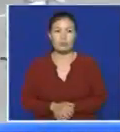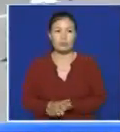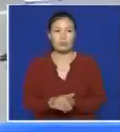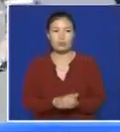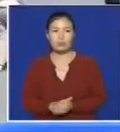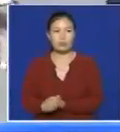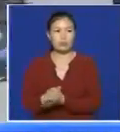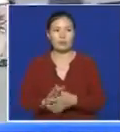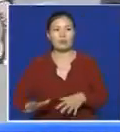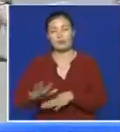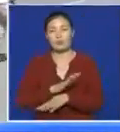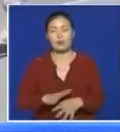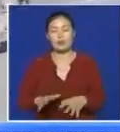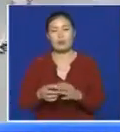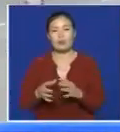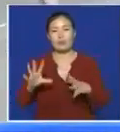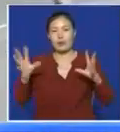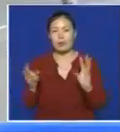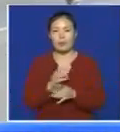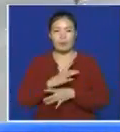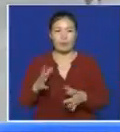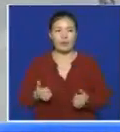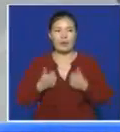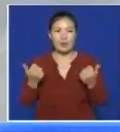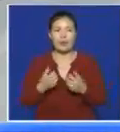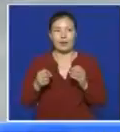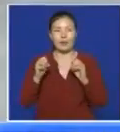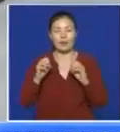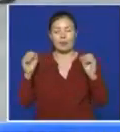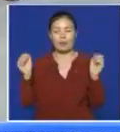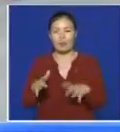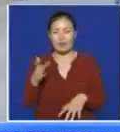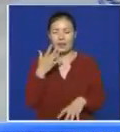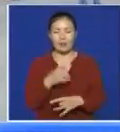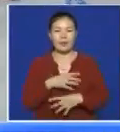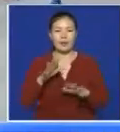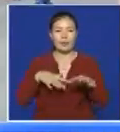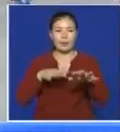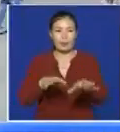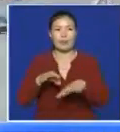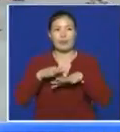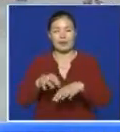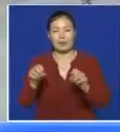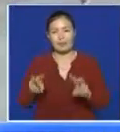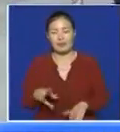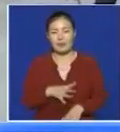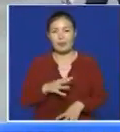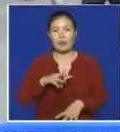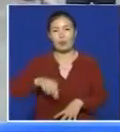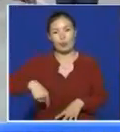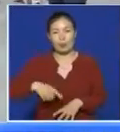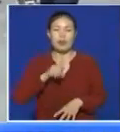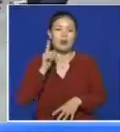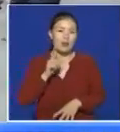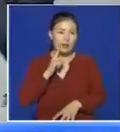пен ынтымақ мерекесін барша маңғыстаулықтар сән салтанатымен атап өтіп жатырым. Арнайы мерекелік шеруде ұйымдастырылды. Көш құрамында мұнайшылар,